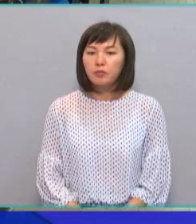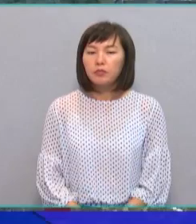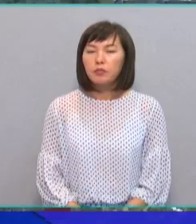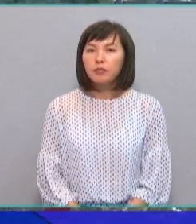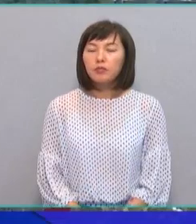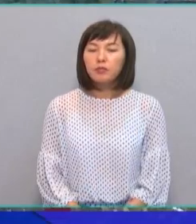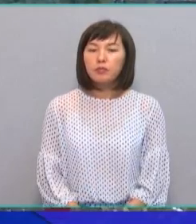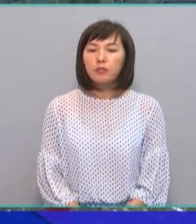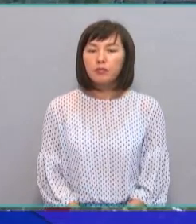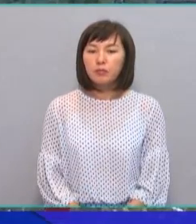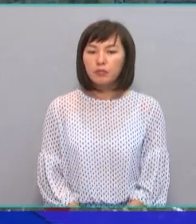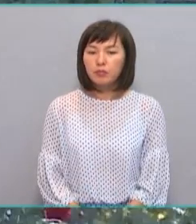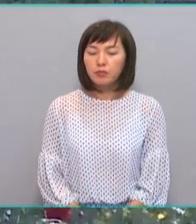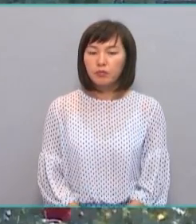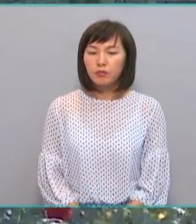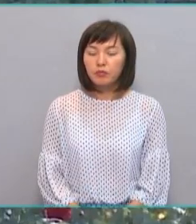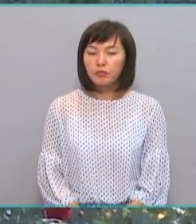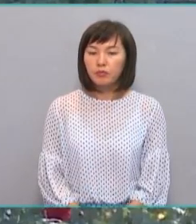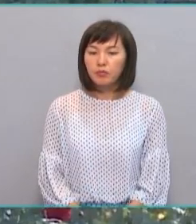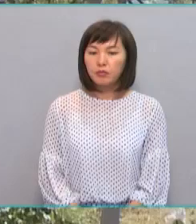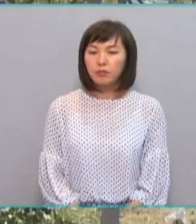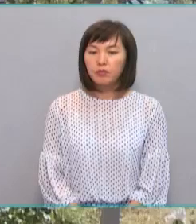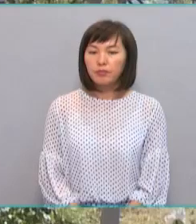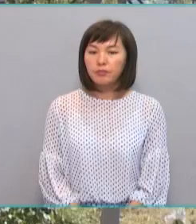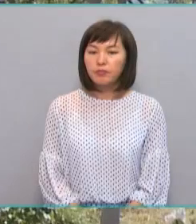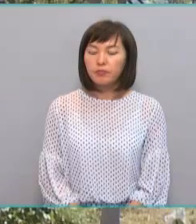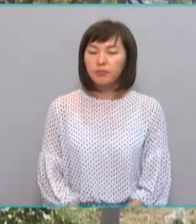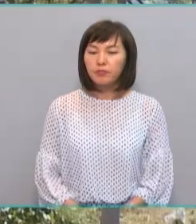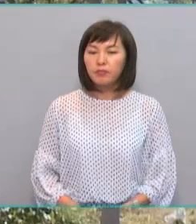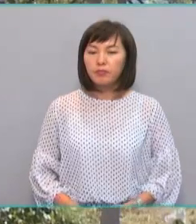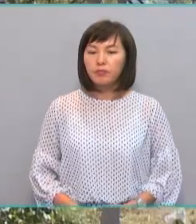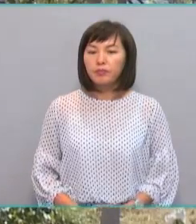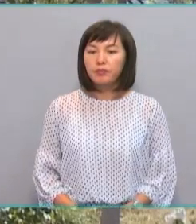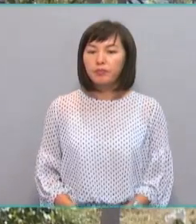Түркістан қаласынан Мадина Әсембек, Нұридин Ысқақов, Дидар Әубәкірұлы, жаңалықтар.